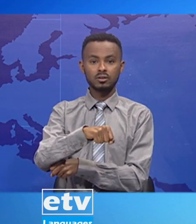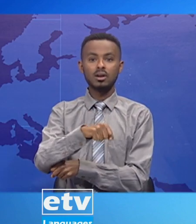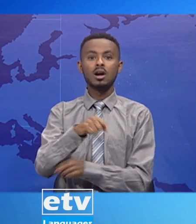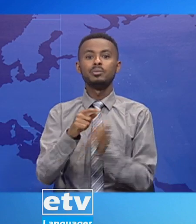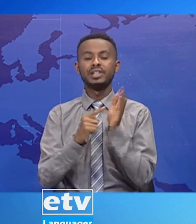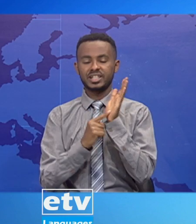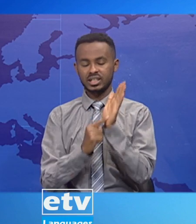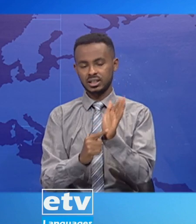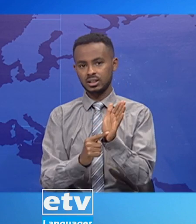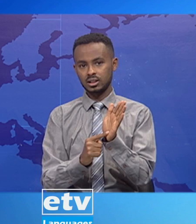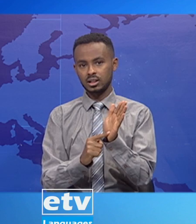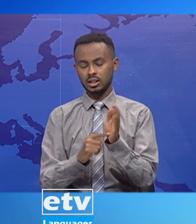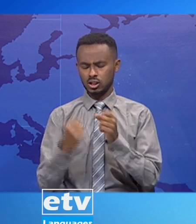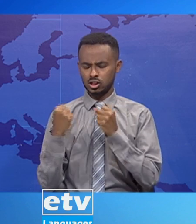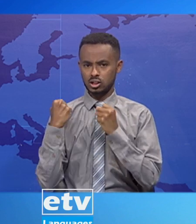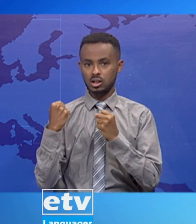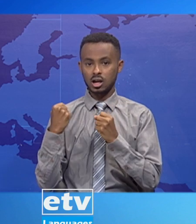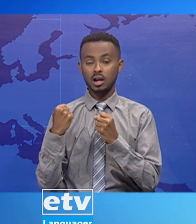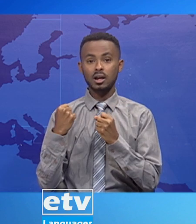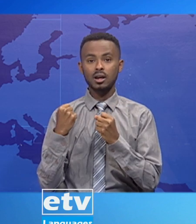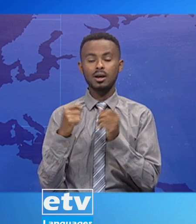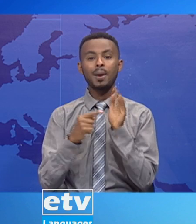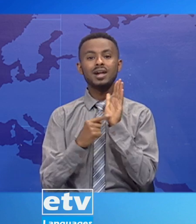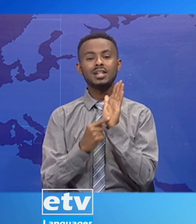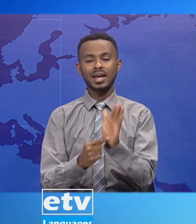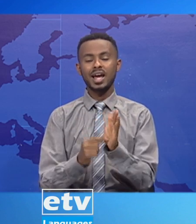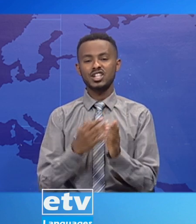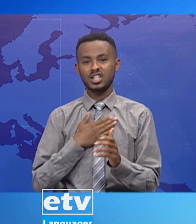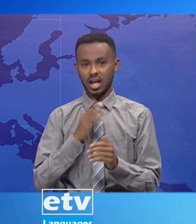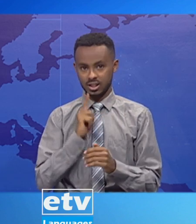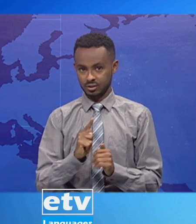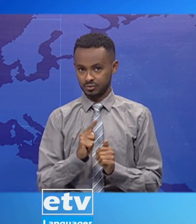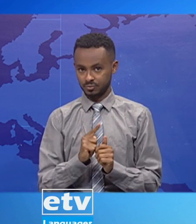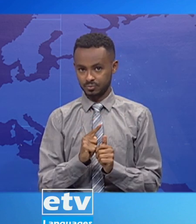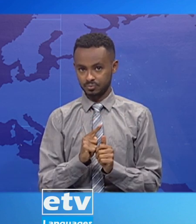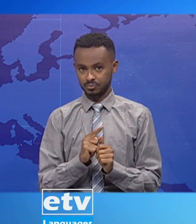አርማ፣ የጥንካሬ ማሳያችን ናት።